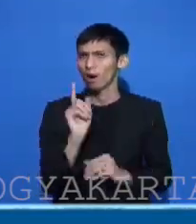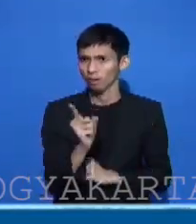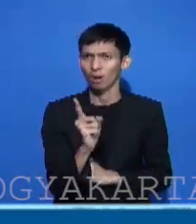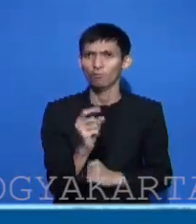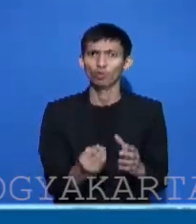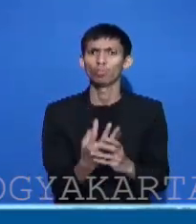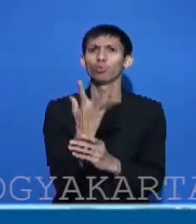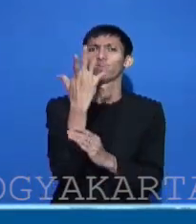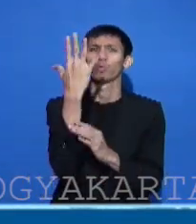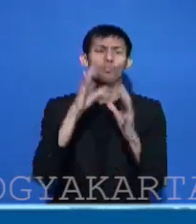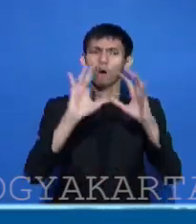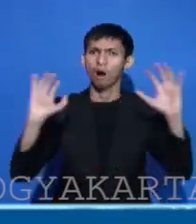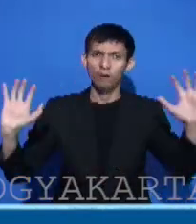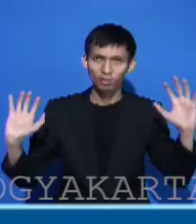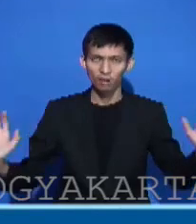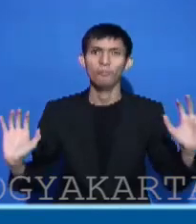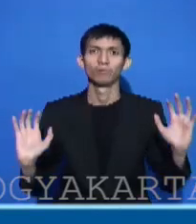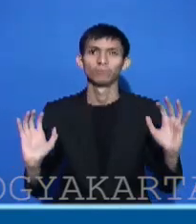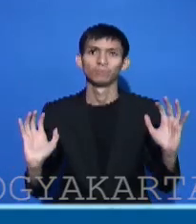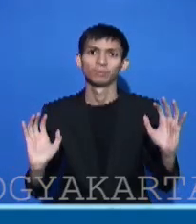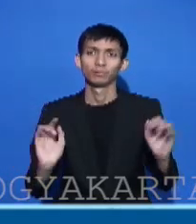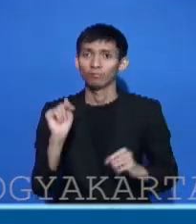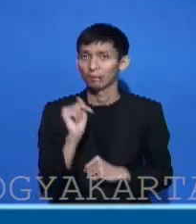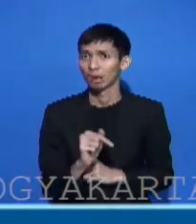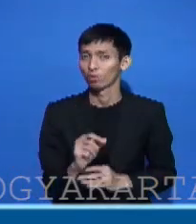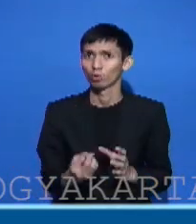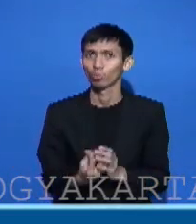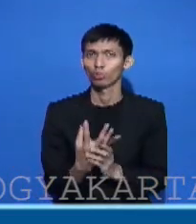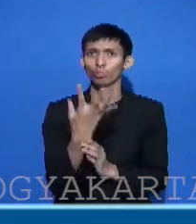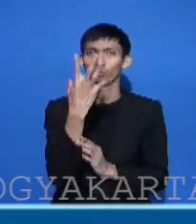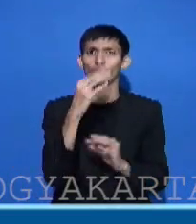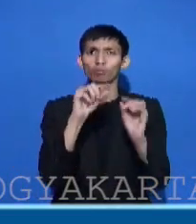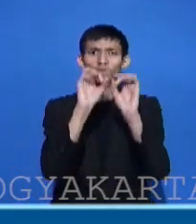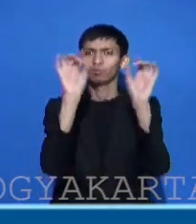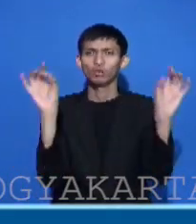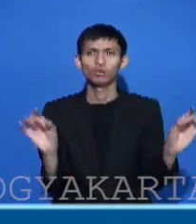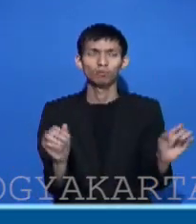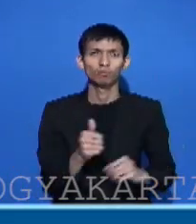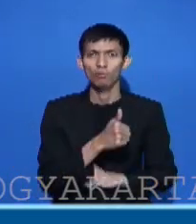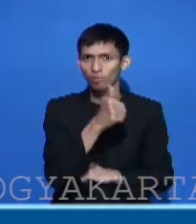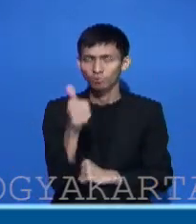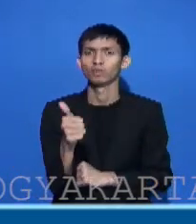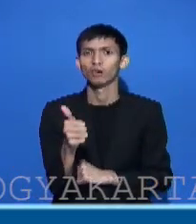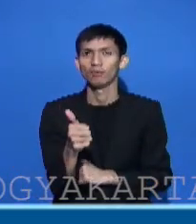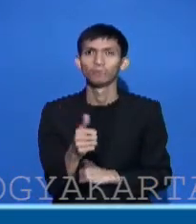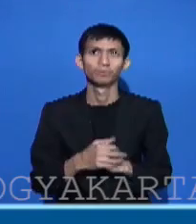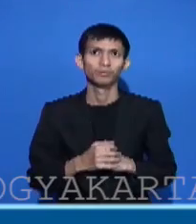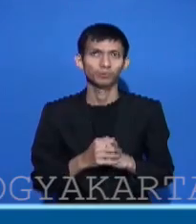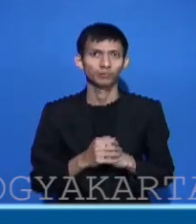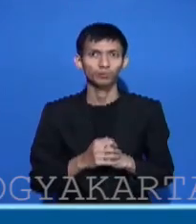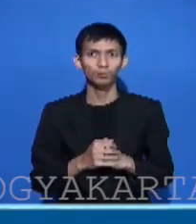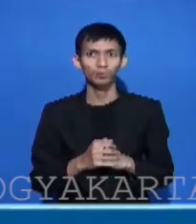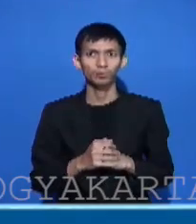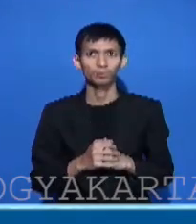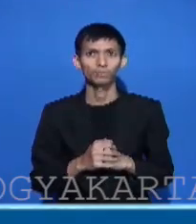cengkeh ingkang dipun tanem lan sak menika sampun wiwit mawah malih. Pangajapipun kanthi saya mekaring taneman cengkeh ing laladan